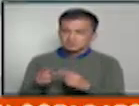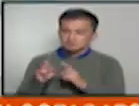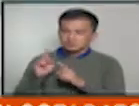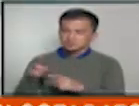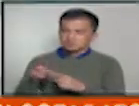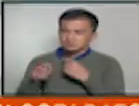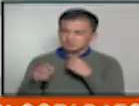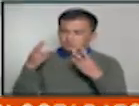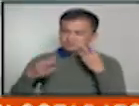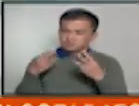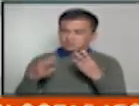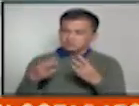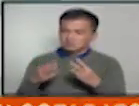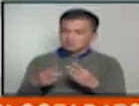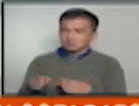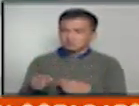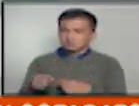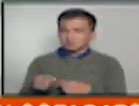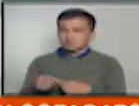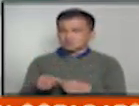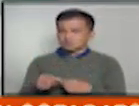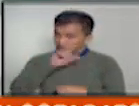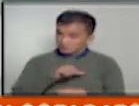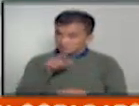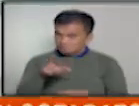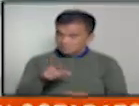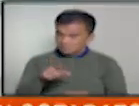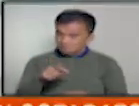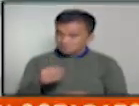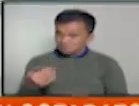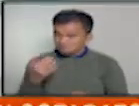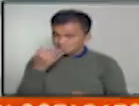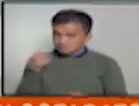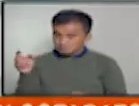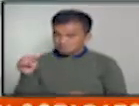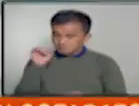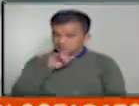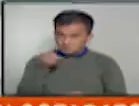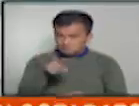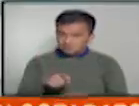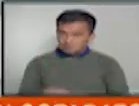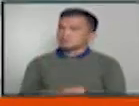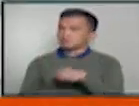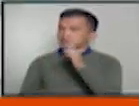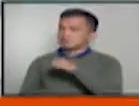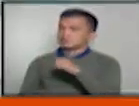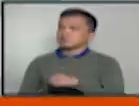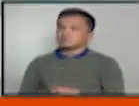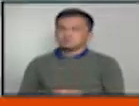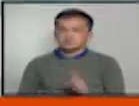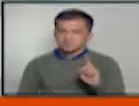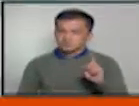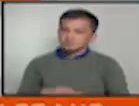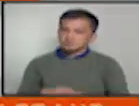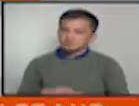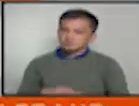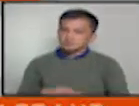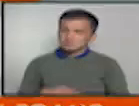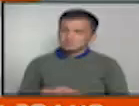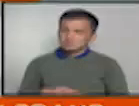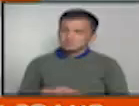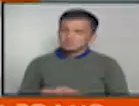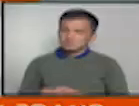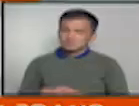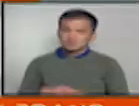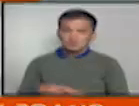perya, nagwawala ho ba kayo? Hindi po, Sir. Nakainom lang kayo at naamoy niya, naamoy ala ka, pinauwi ka niya? Opo. Okay, ano pong sinabi niyo? Ang sagot